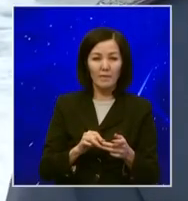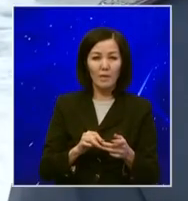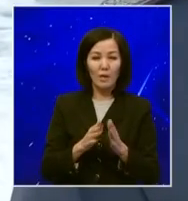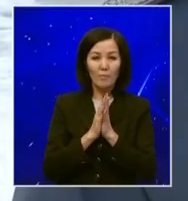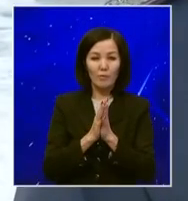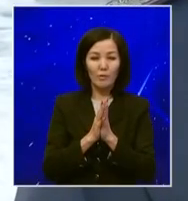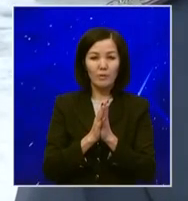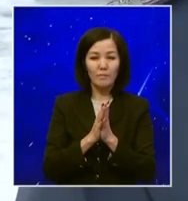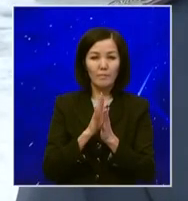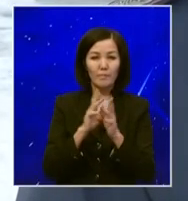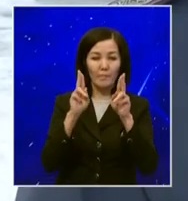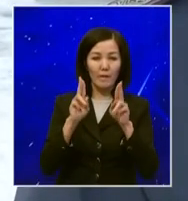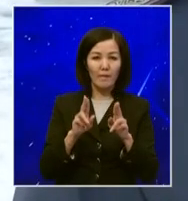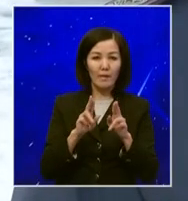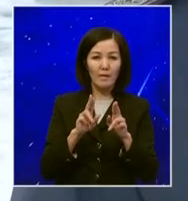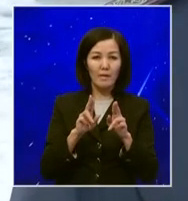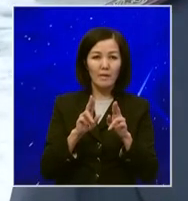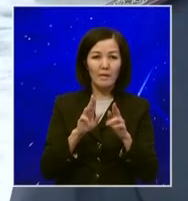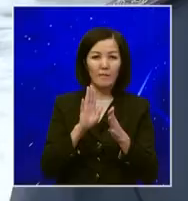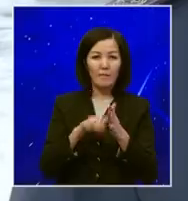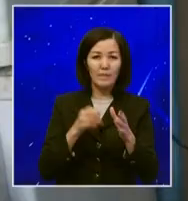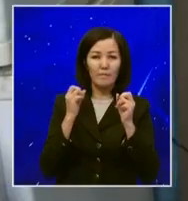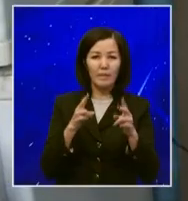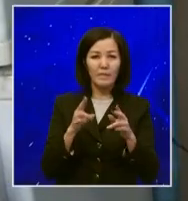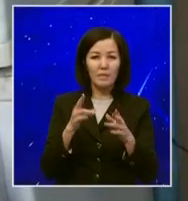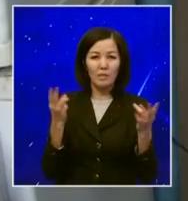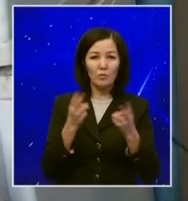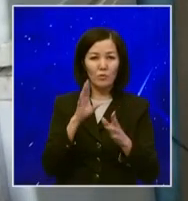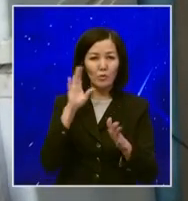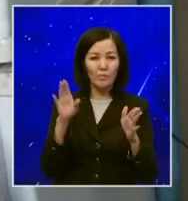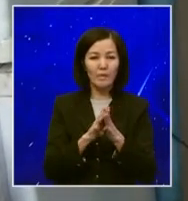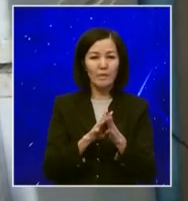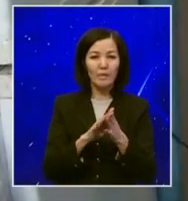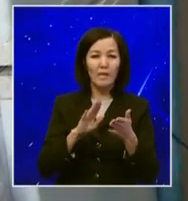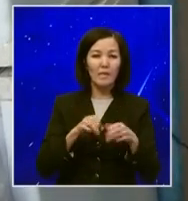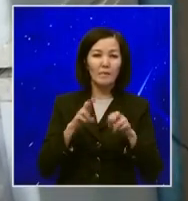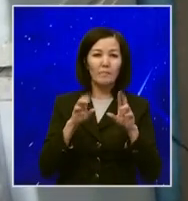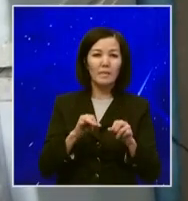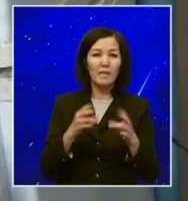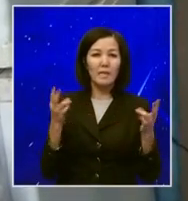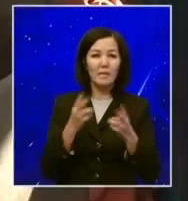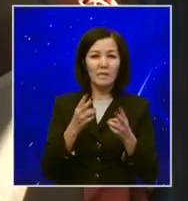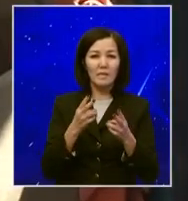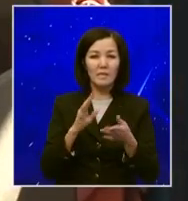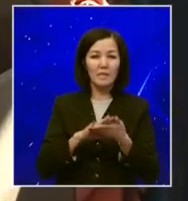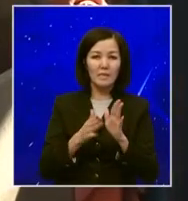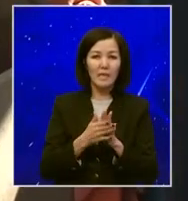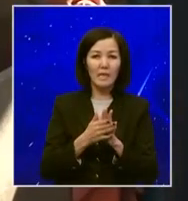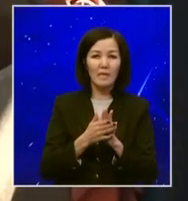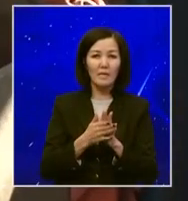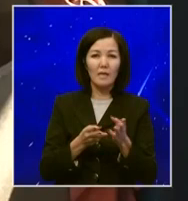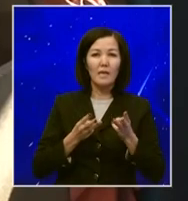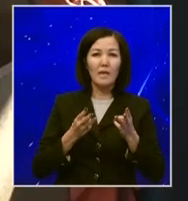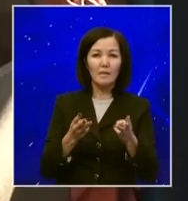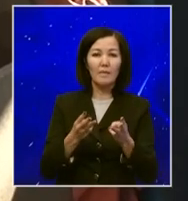соблюдать правила пожарной безопасности жителей Илийского района. Специалисты напоминают, что ответственность за состояние и использование